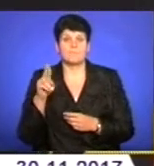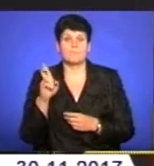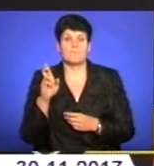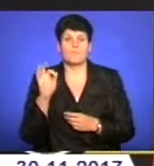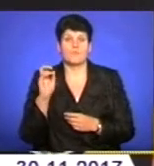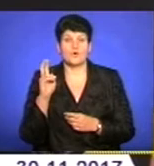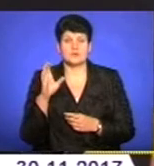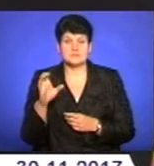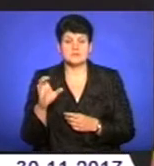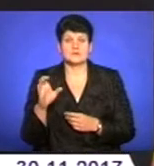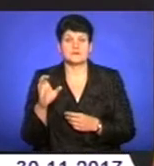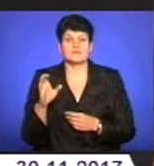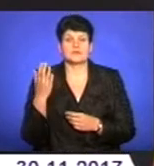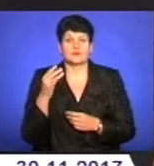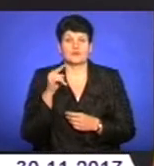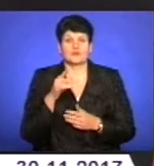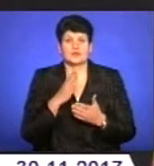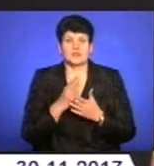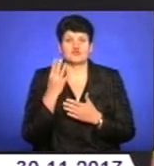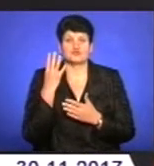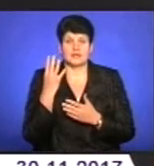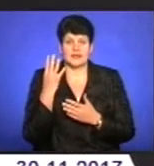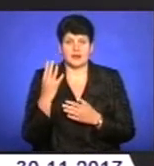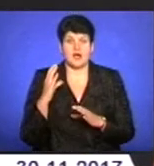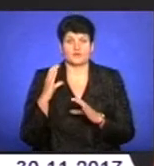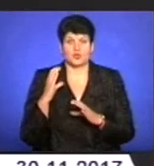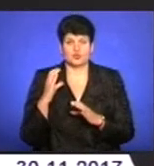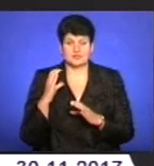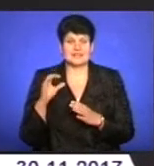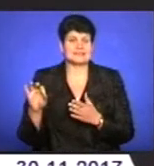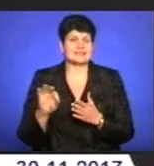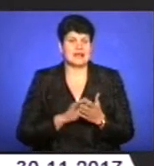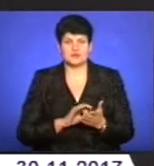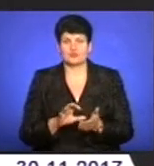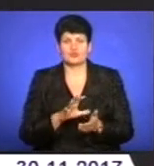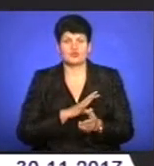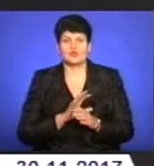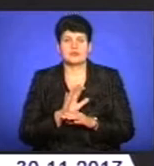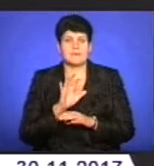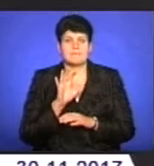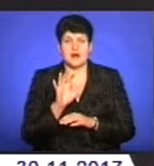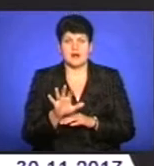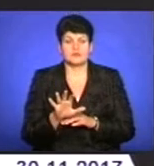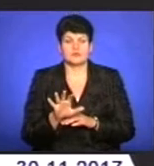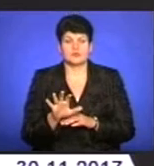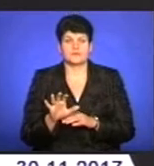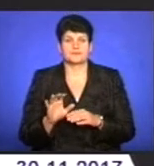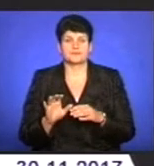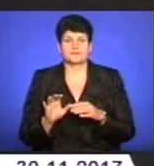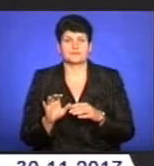на території АТП горить бокс, в якому знаходяться 4 автобуси. Зразу ж було направлено черговим